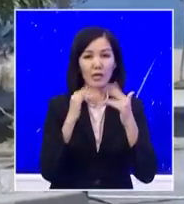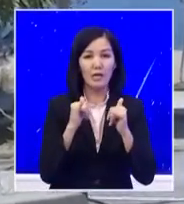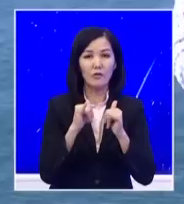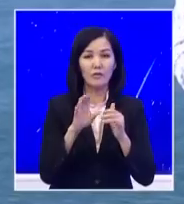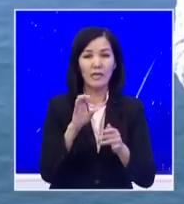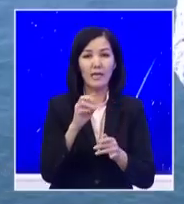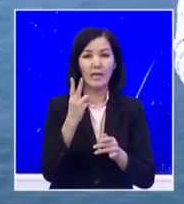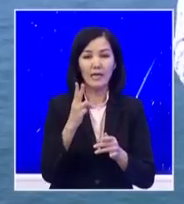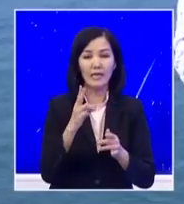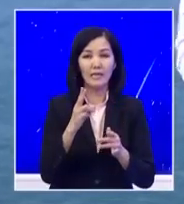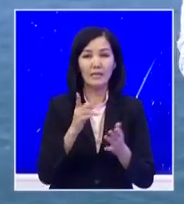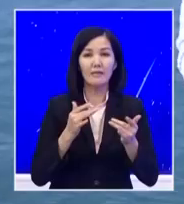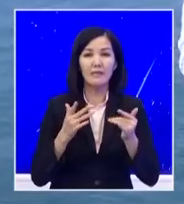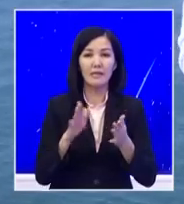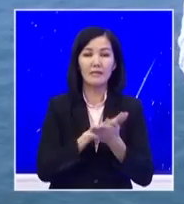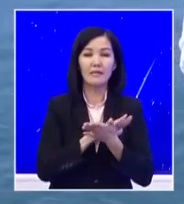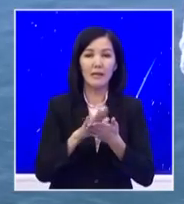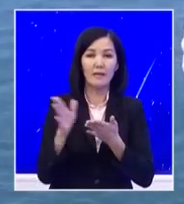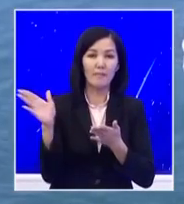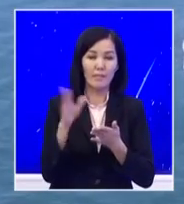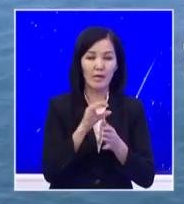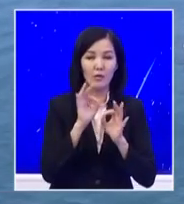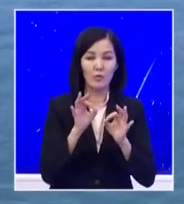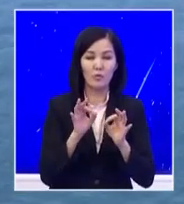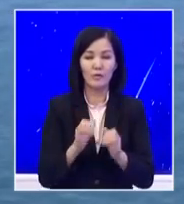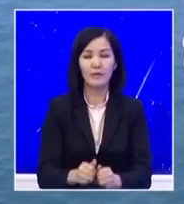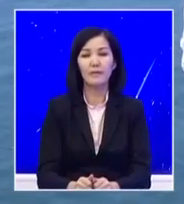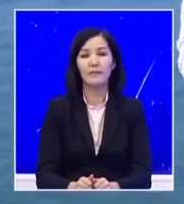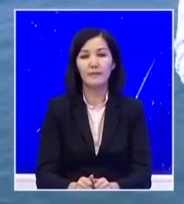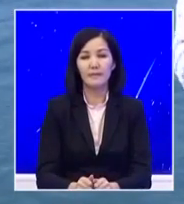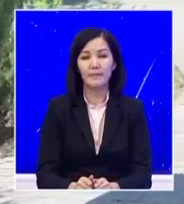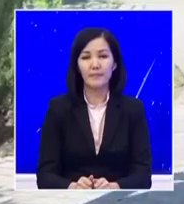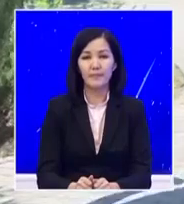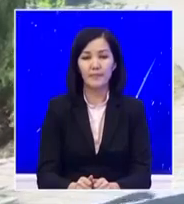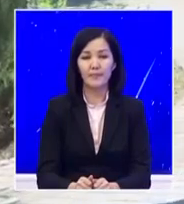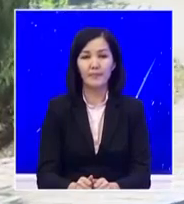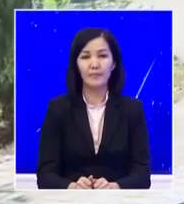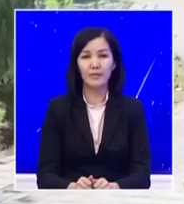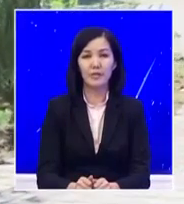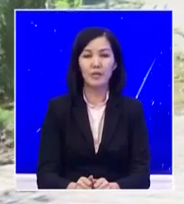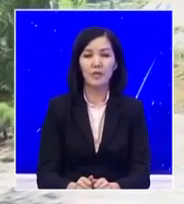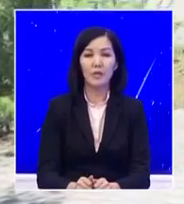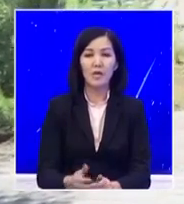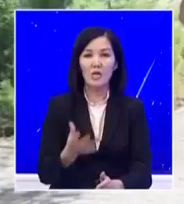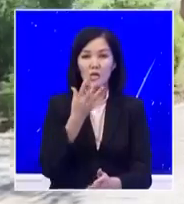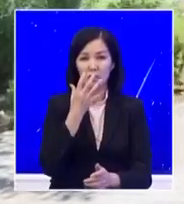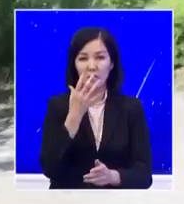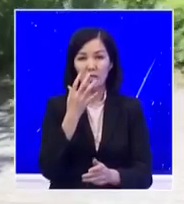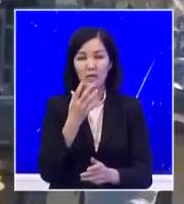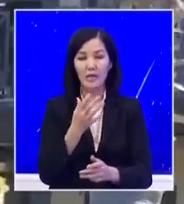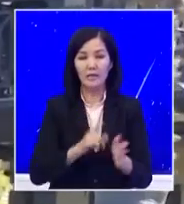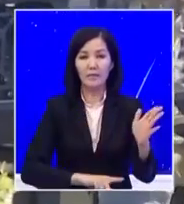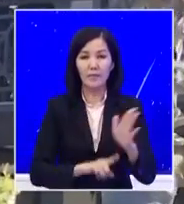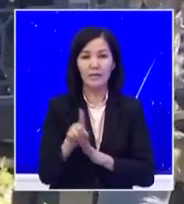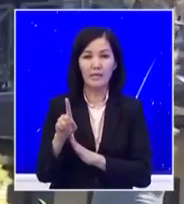отыр. Санитарлық талаптар толықтай сақталатын болады дейді мұндағылар. Күн жылысымен Айдынды өлкеге ағылатындар